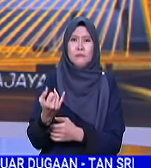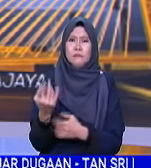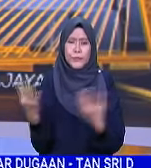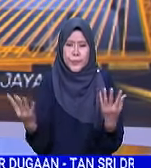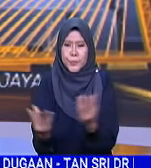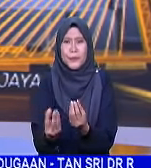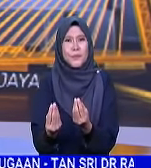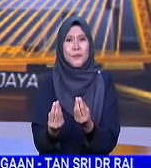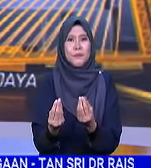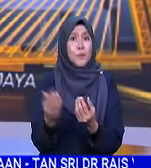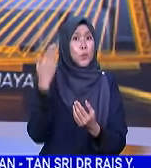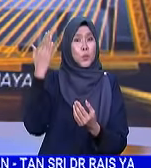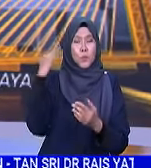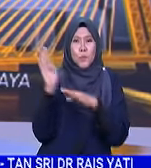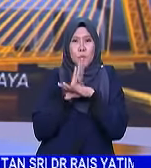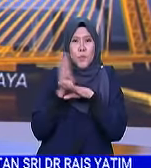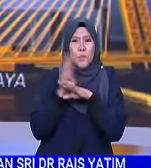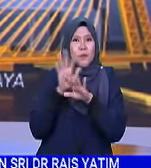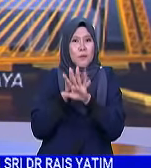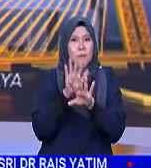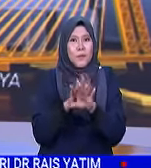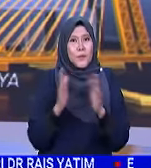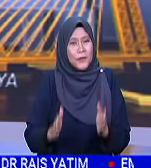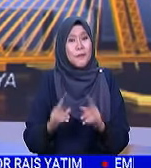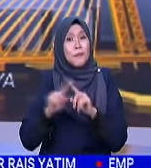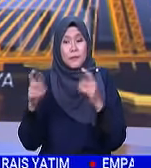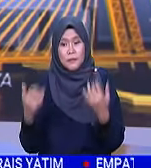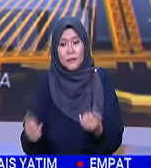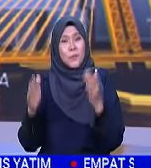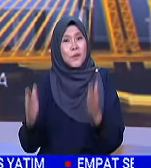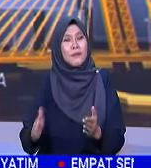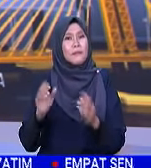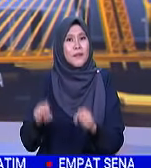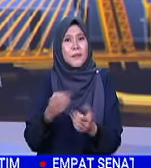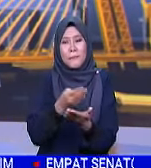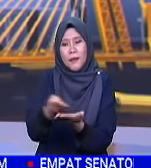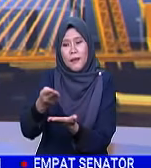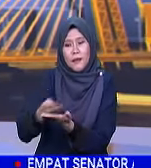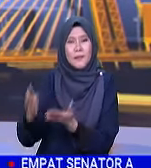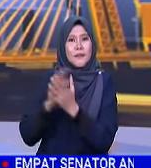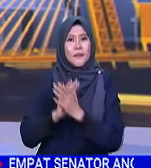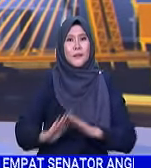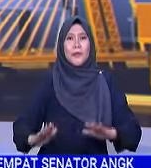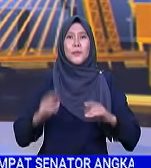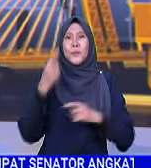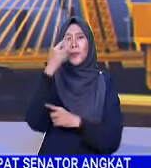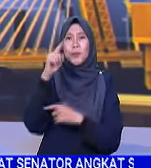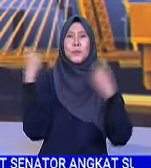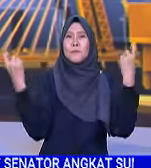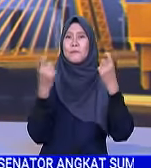sambutan Aidiladha sebelum ini. Situasi itu membolehkan pengunjung lebih selamat membuat persiapan menyambut Hari